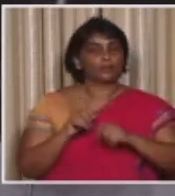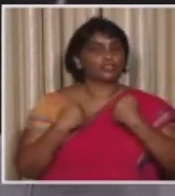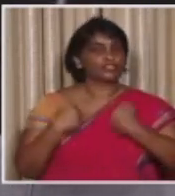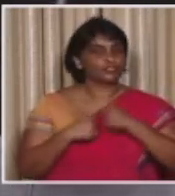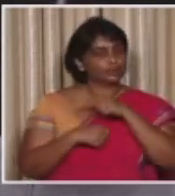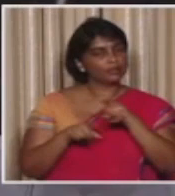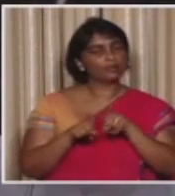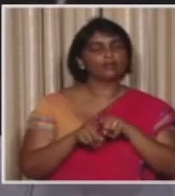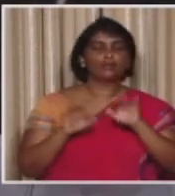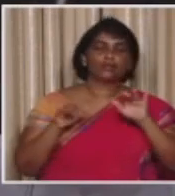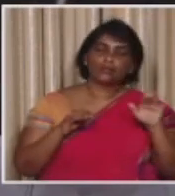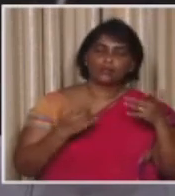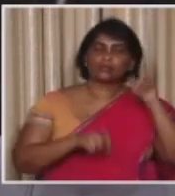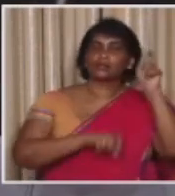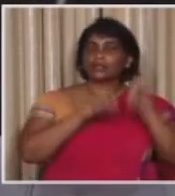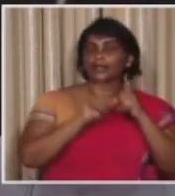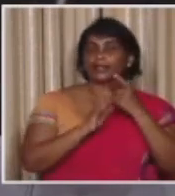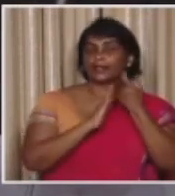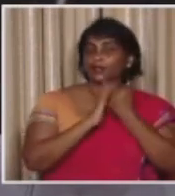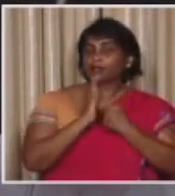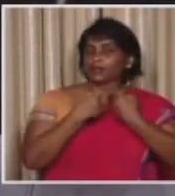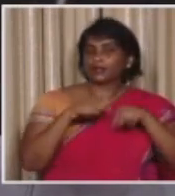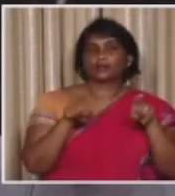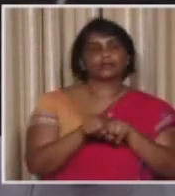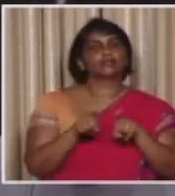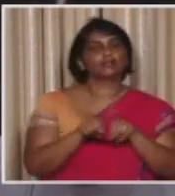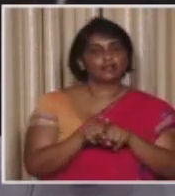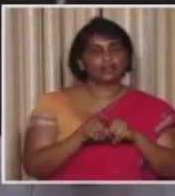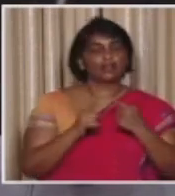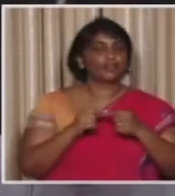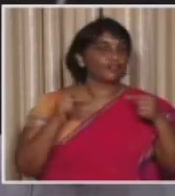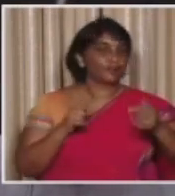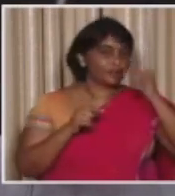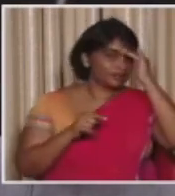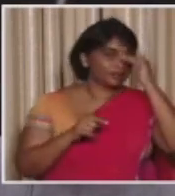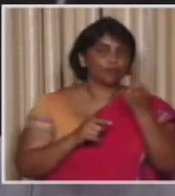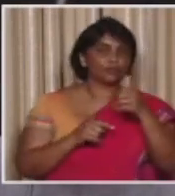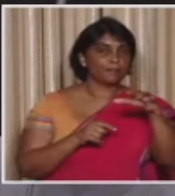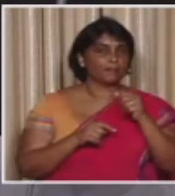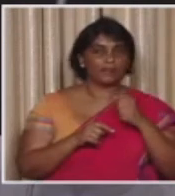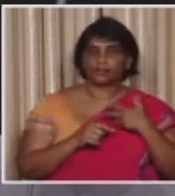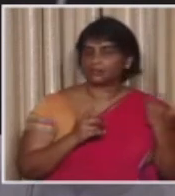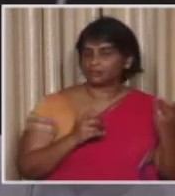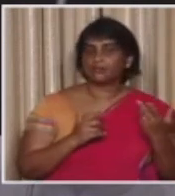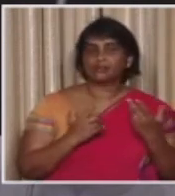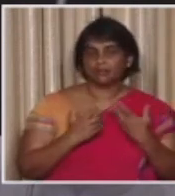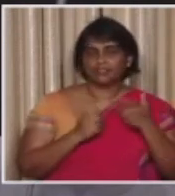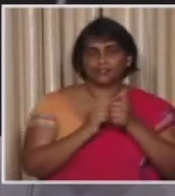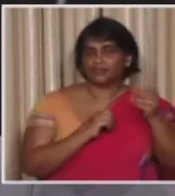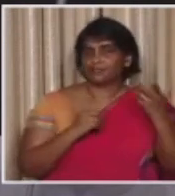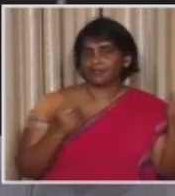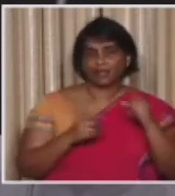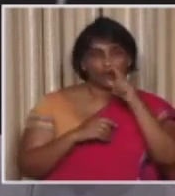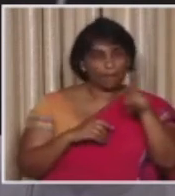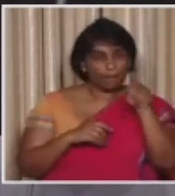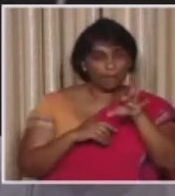වෙන්න පුළුවන්. ඕනෙම කෙනෙකුට එකම නීතිය ක්‍රියාත්මක කරන්න ඕනේ. විපක්ෂ නායකට රාජ්‍ය මුදල් අවබෝධා කිරීමේ බලයක් නැහැ. ඔහුට කරන්න බෑ. ඔහු වැරදි